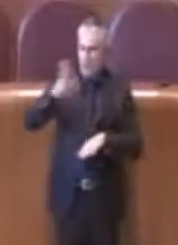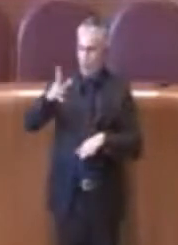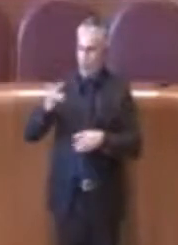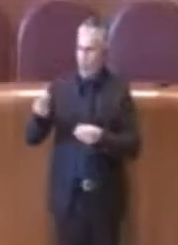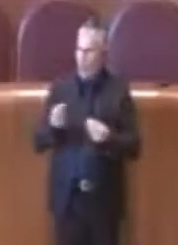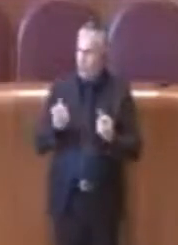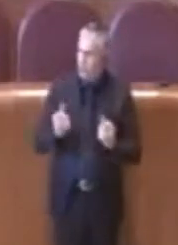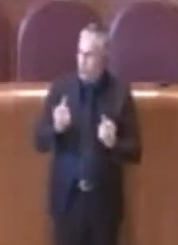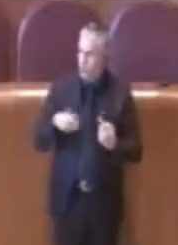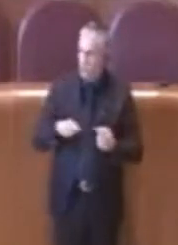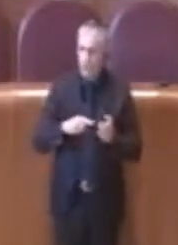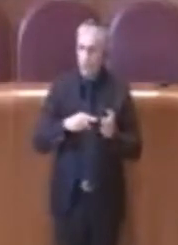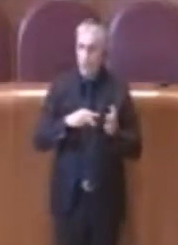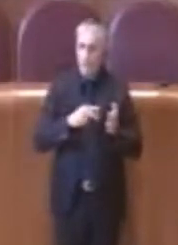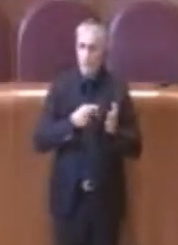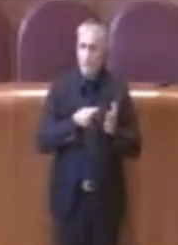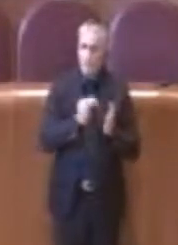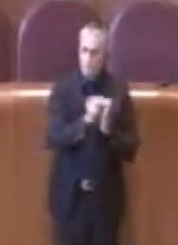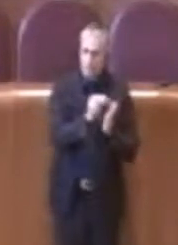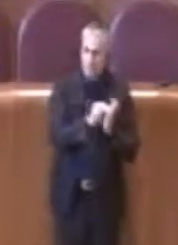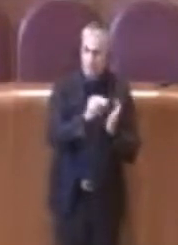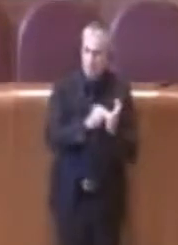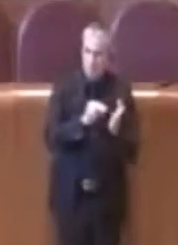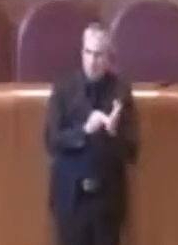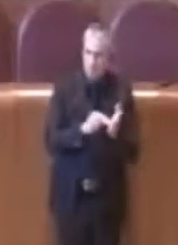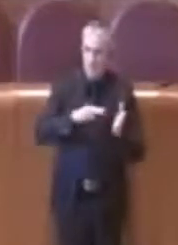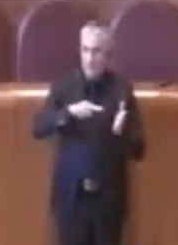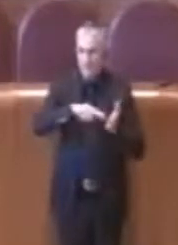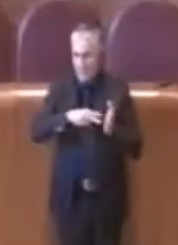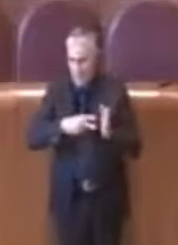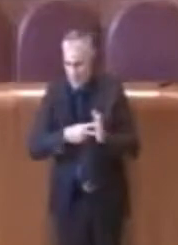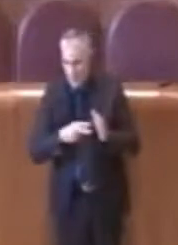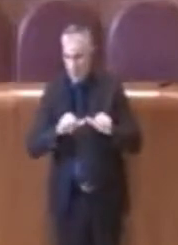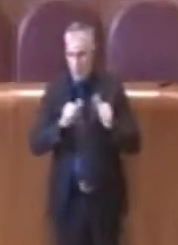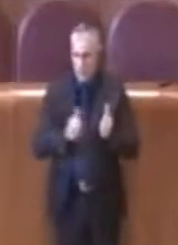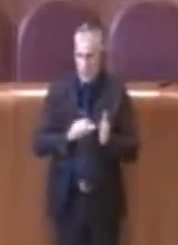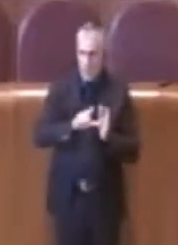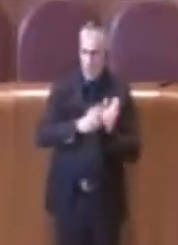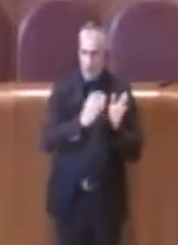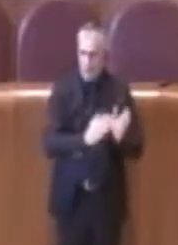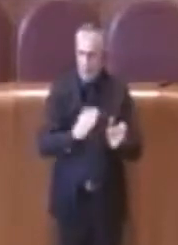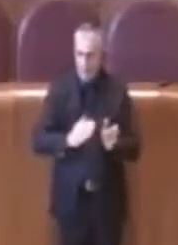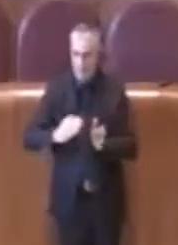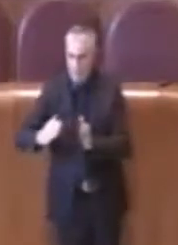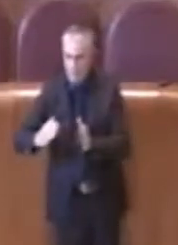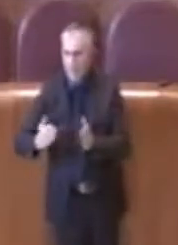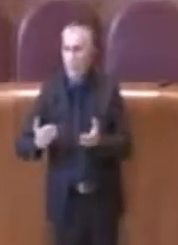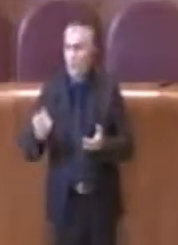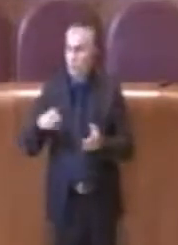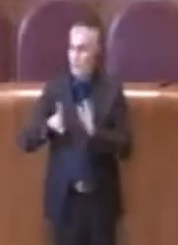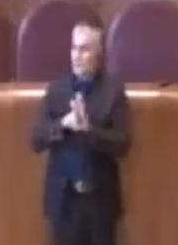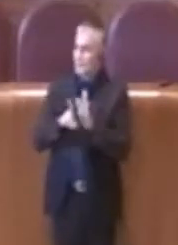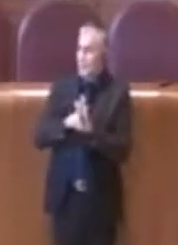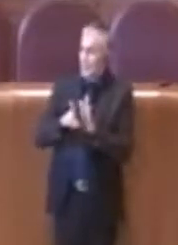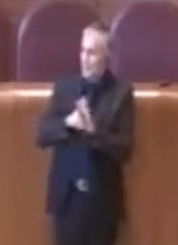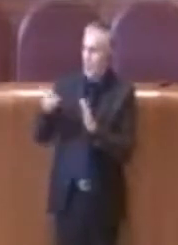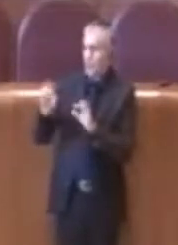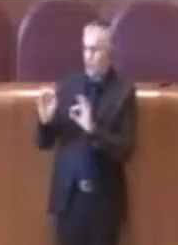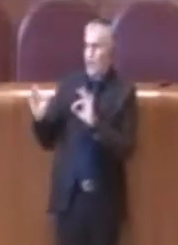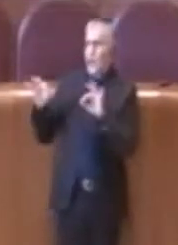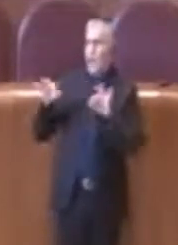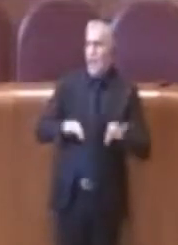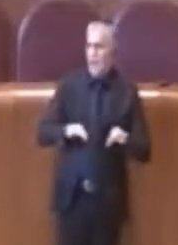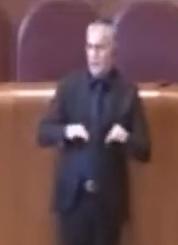modalità e le procedure, i tempi per l'attuazione di questi progetti comunali, decreto che